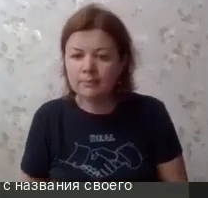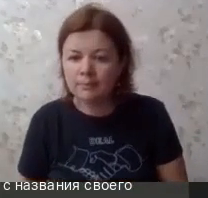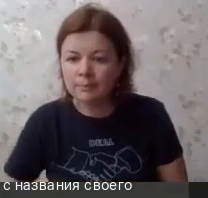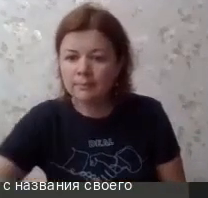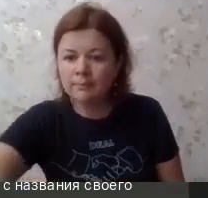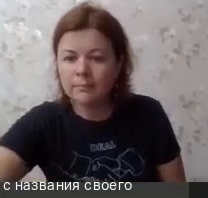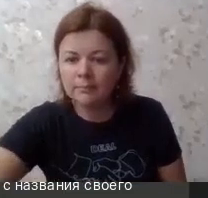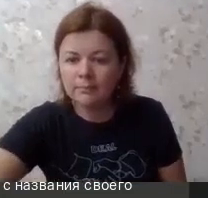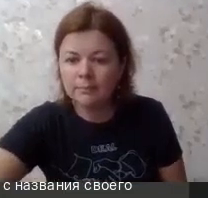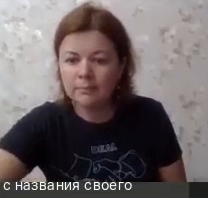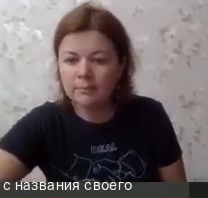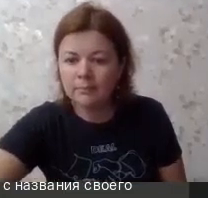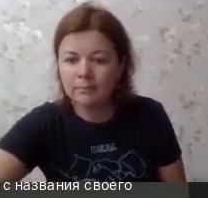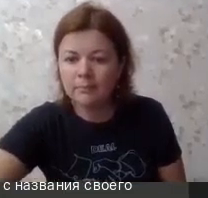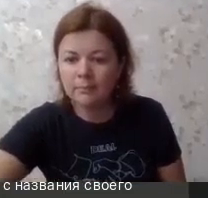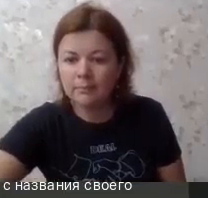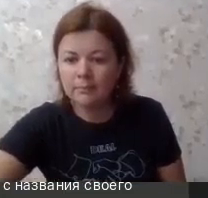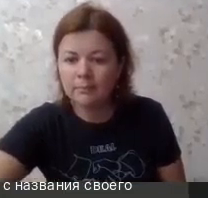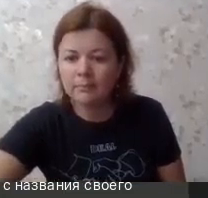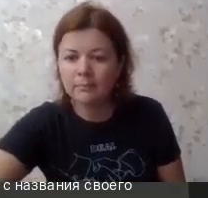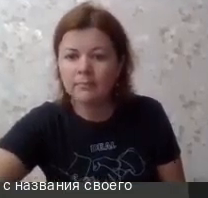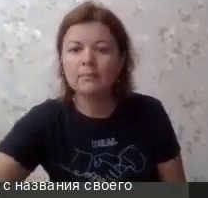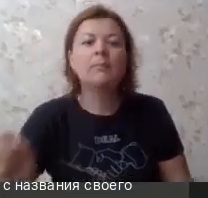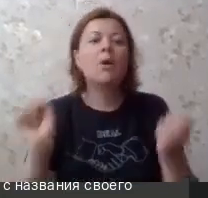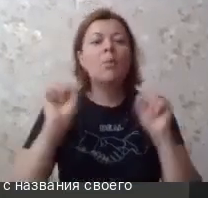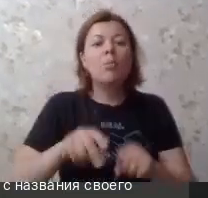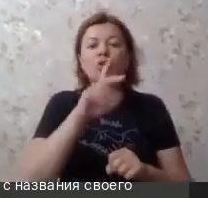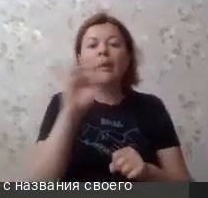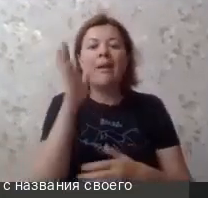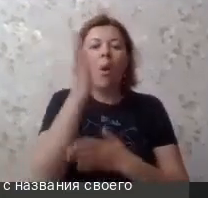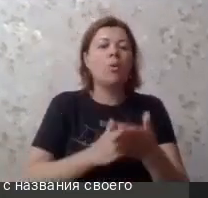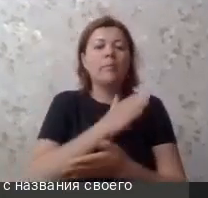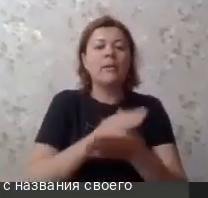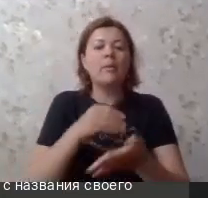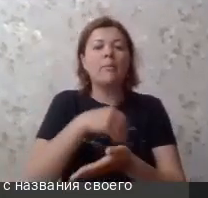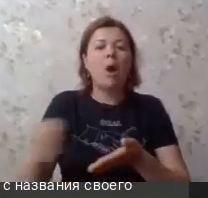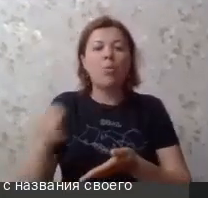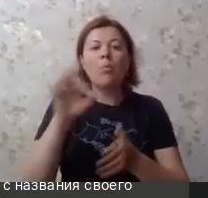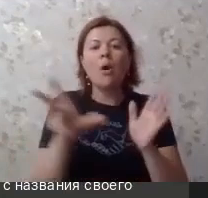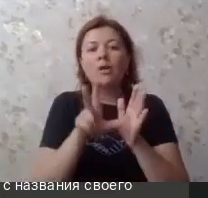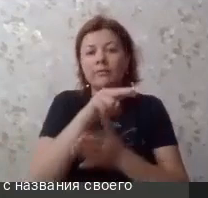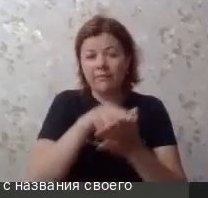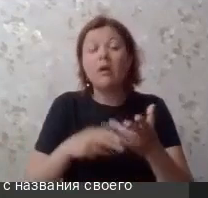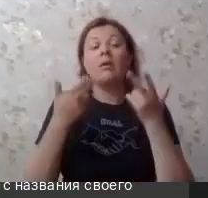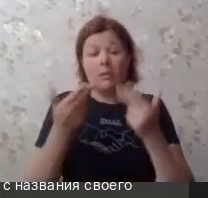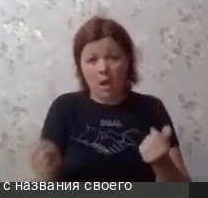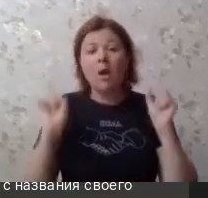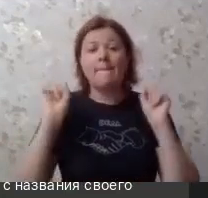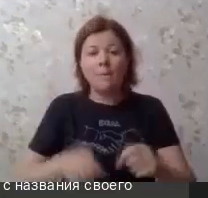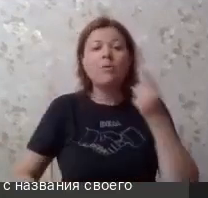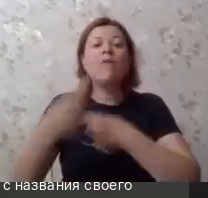Можно ли отменить покупку по электронному сертификату? Да, возврат происходит в том же магазине или той торговой сети, где